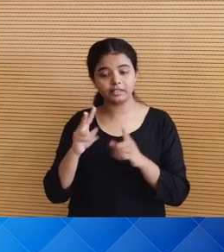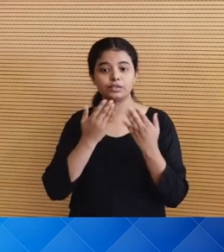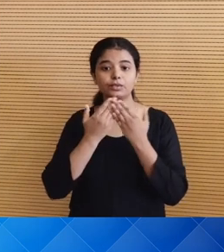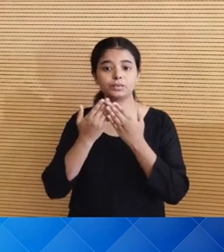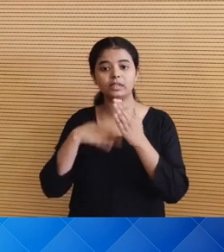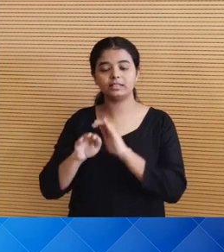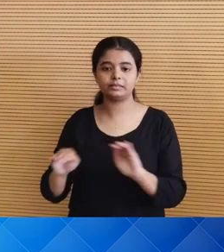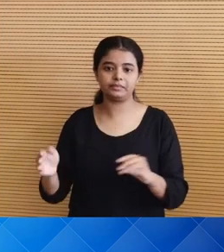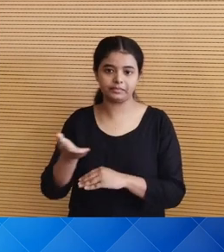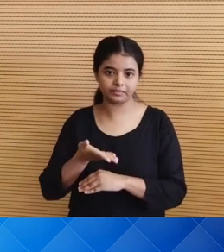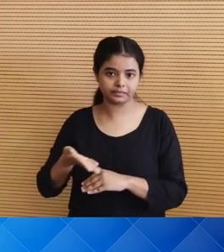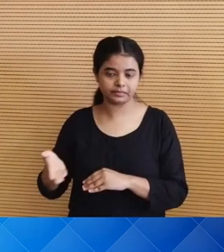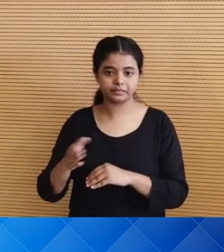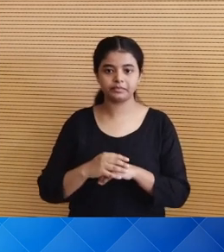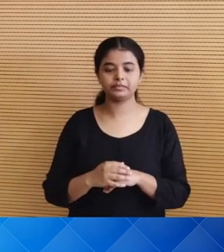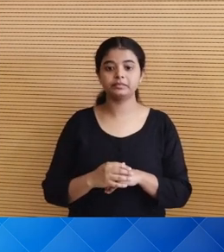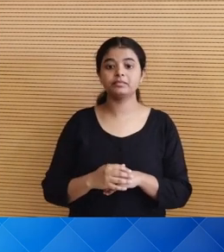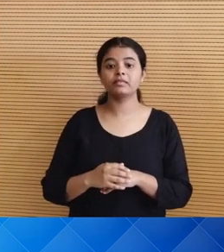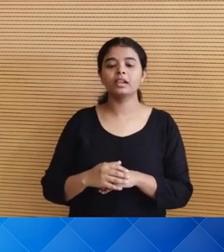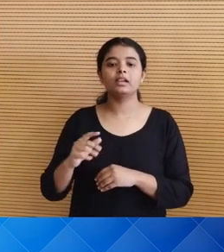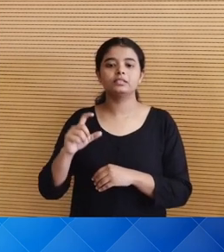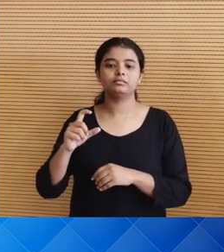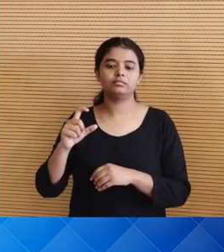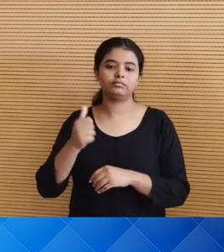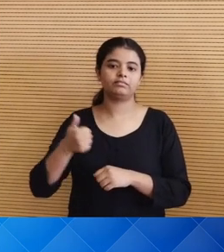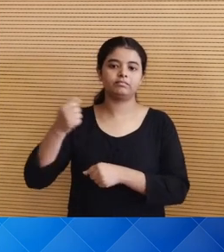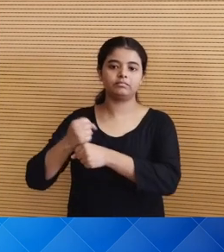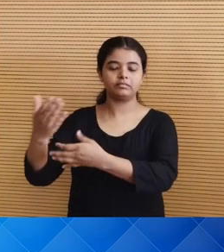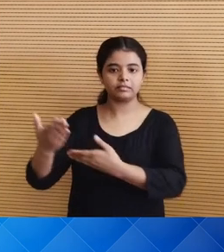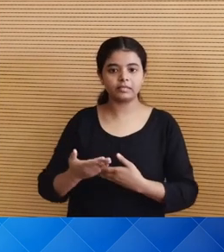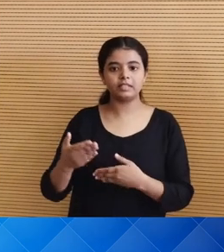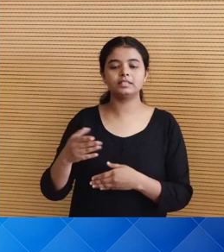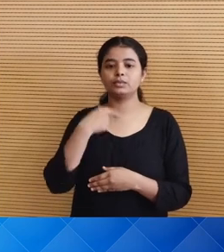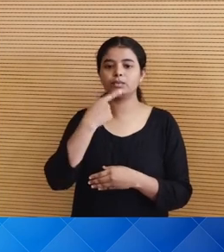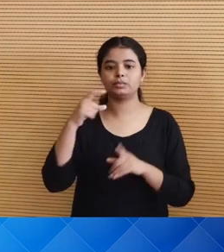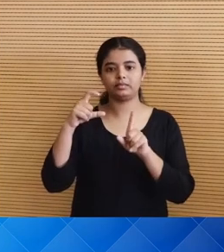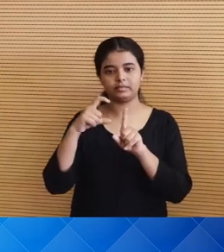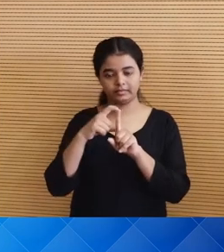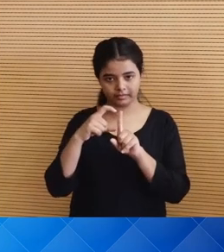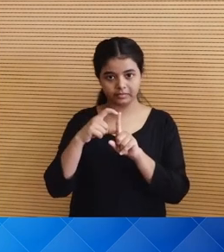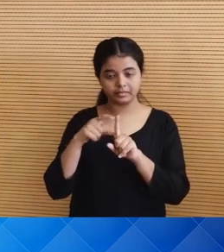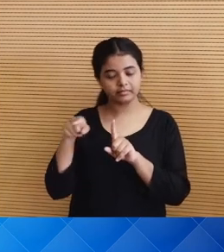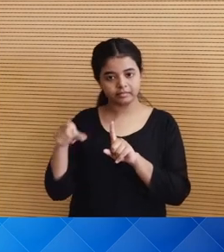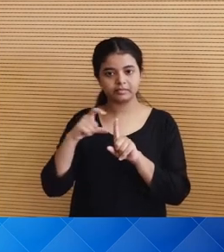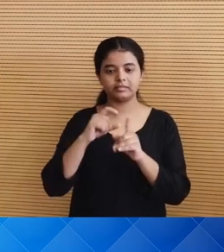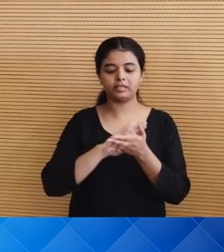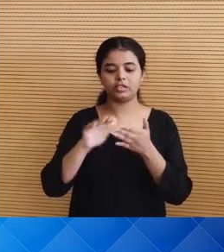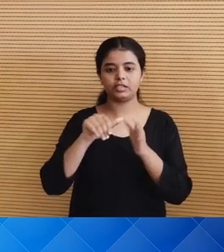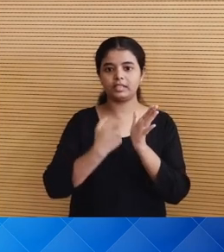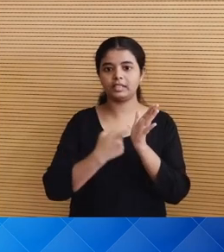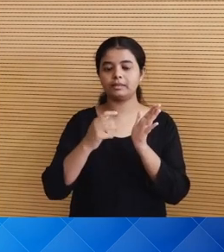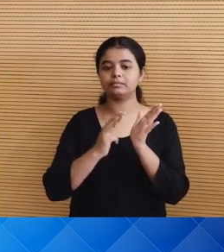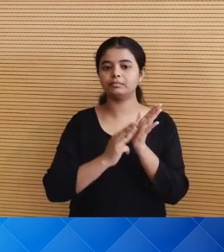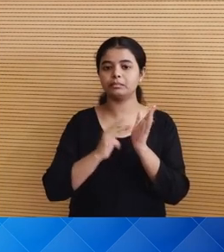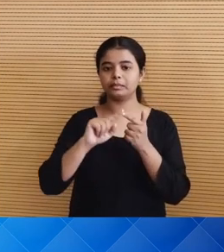हमारे मुख्य अतिथि महोदय माननीय शिक्षा मंत्री जी को, श्री धर्मेंद्र प्रधान जी को एक पौधा भेंट कर